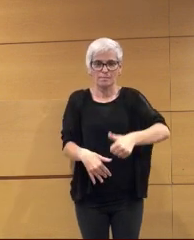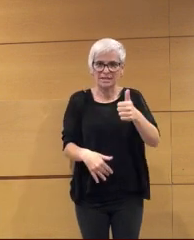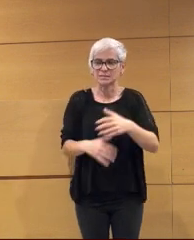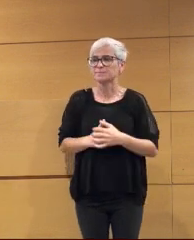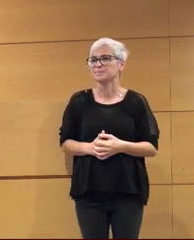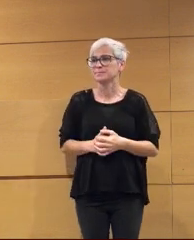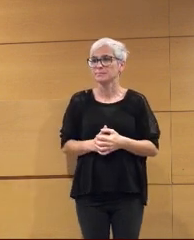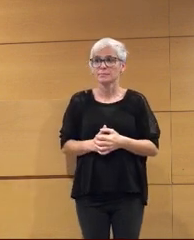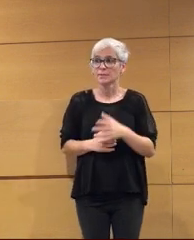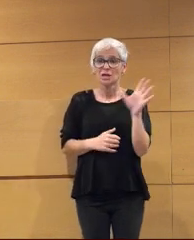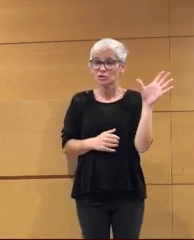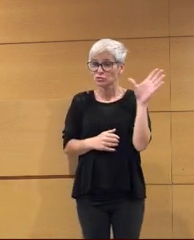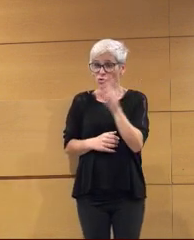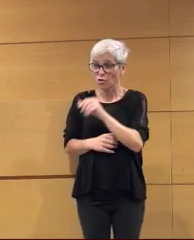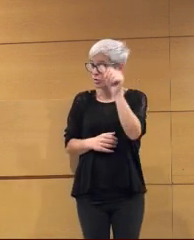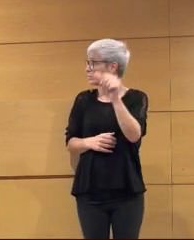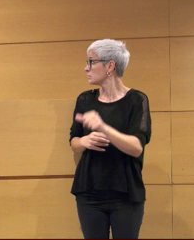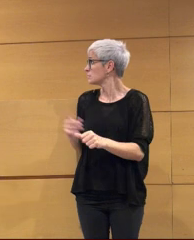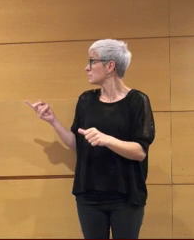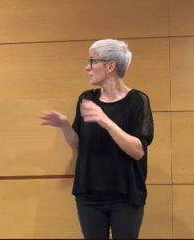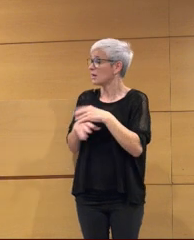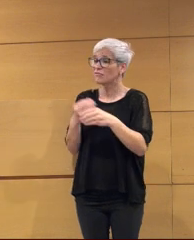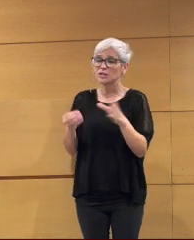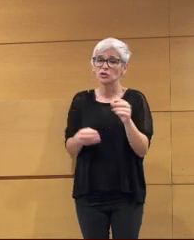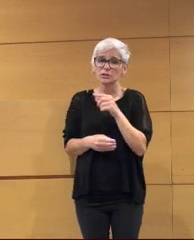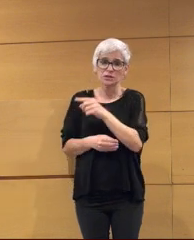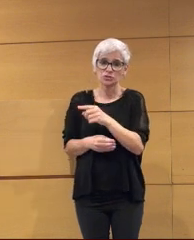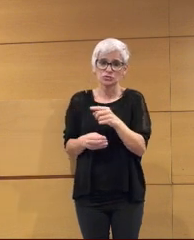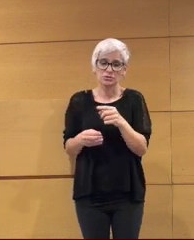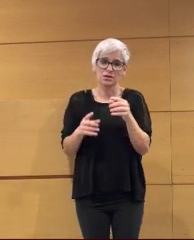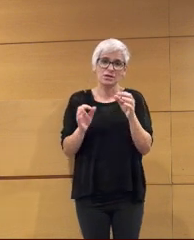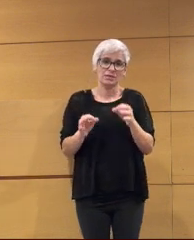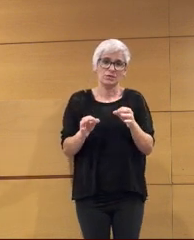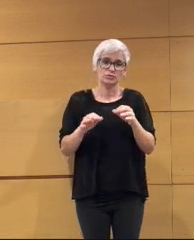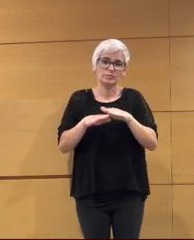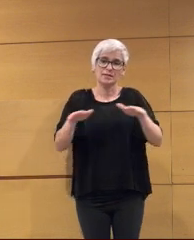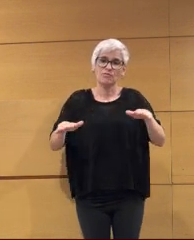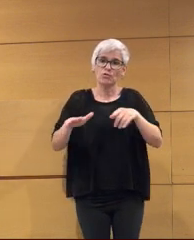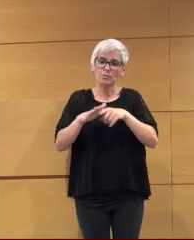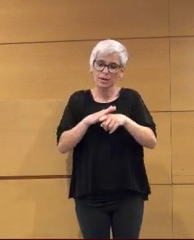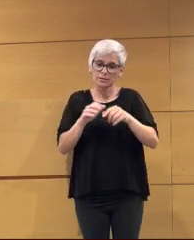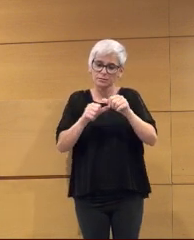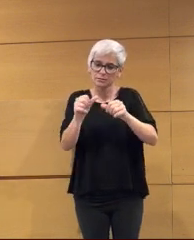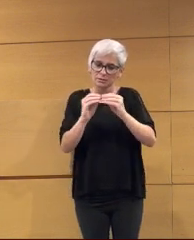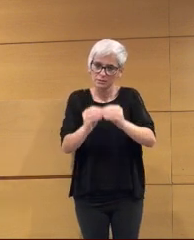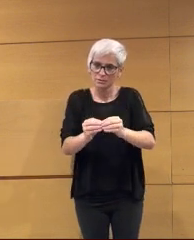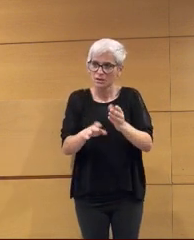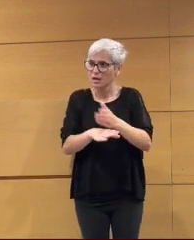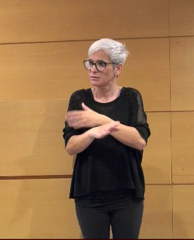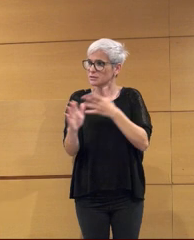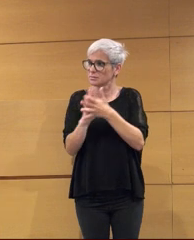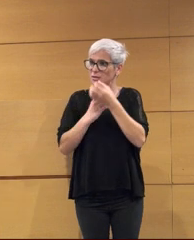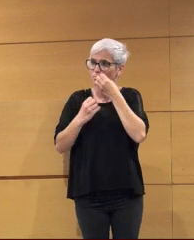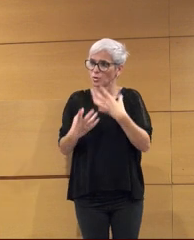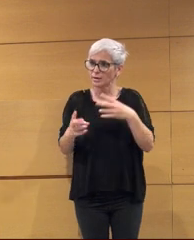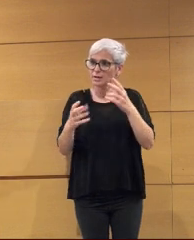Tot això, per realitzar tot això, abans de poder desenvolupar la plataforma, no?, s'ha explicat molt bé a l'inici de